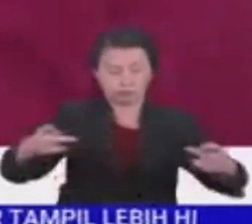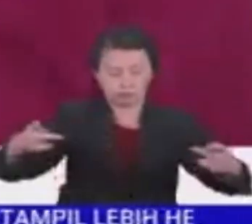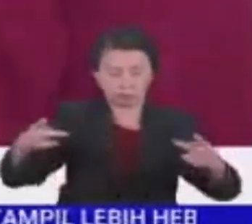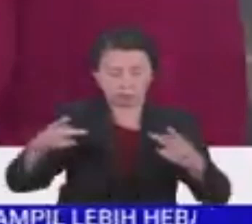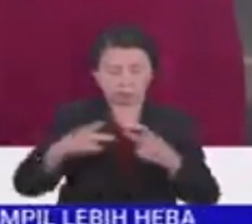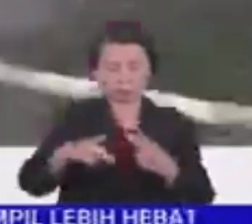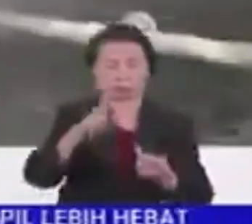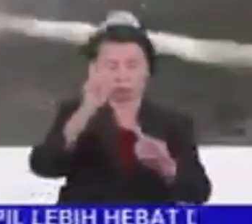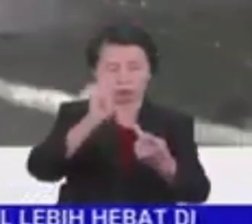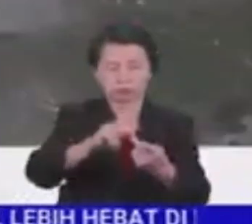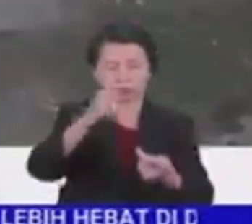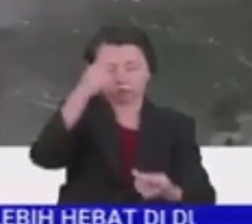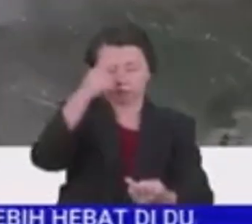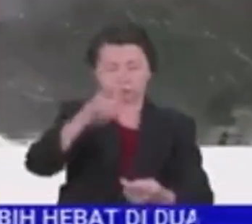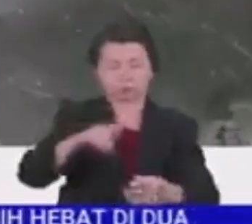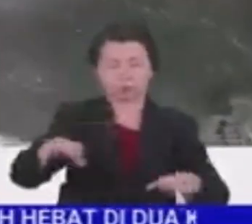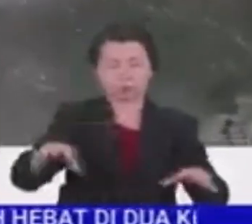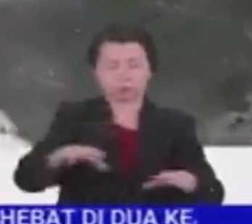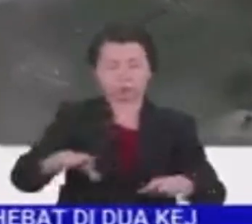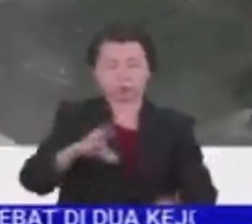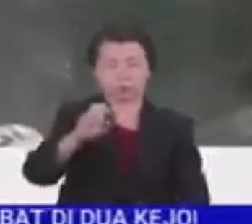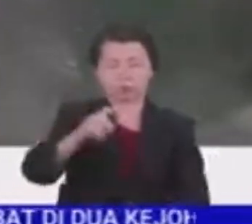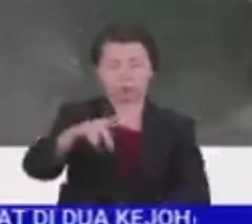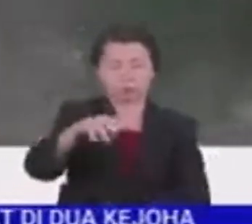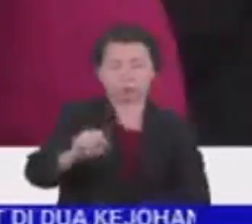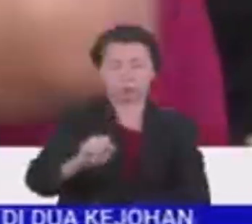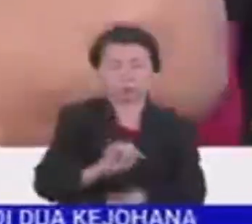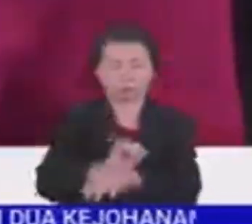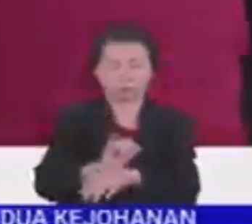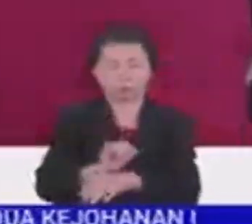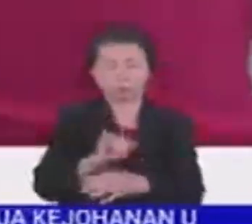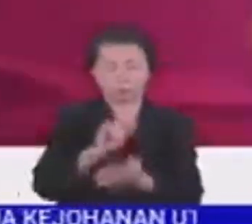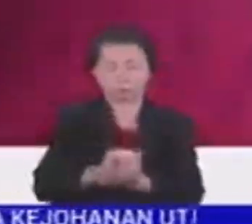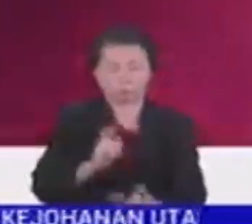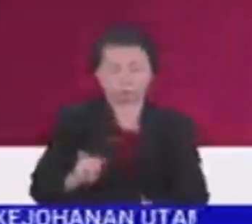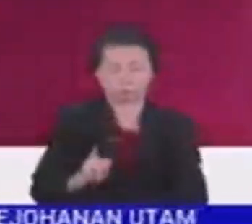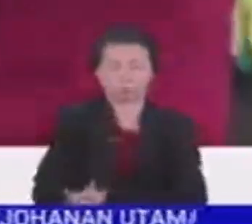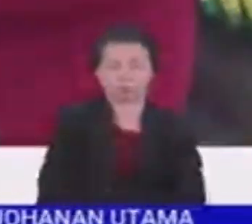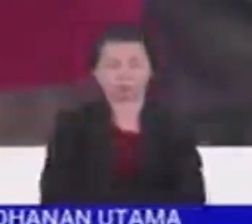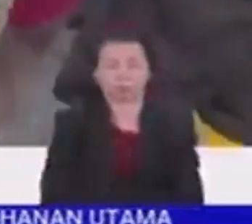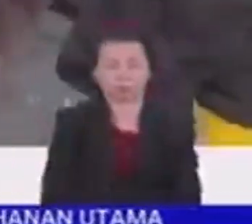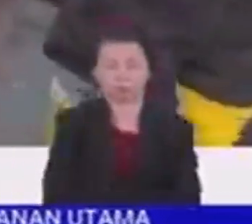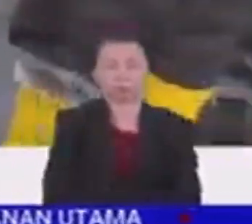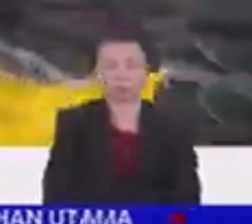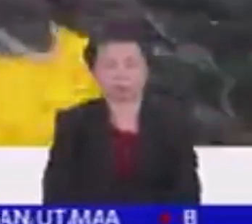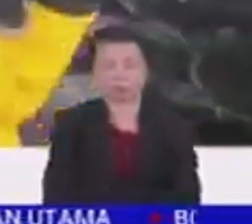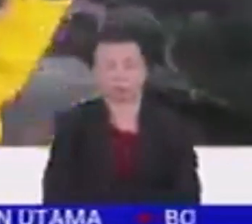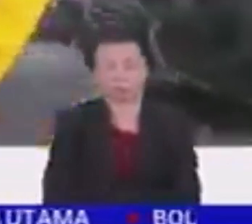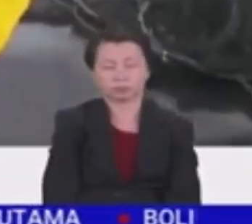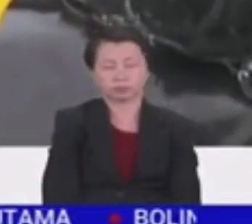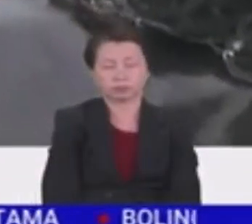yang sesuai bagi menjalankan operasi industri tersebut.